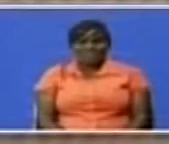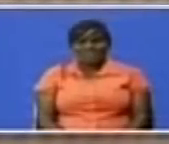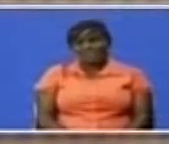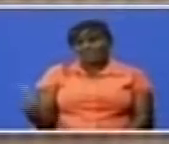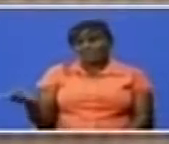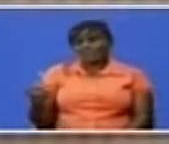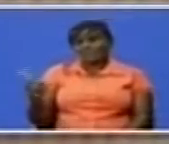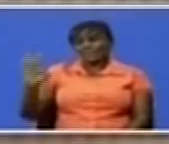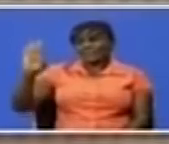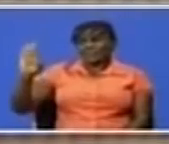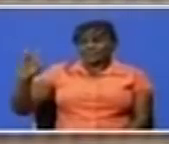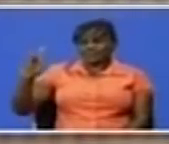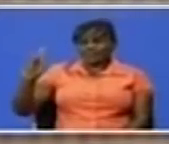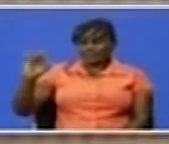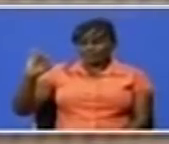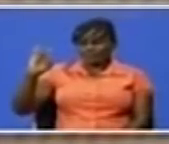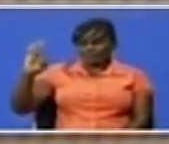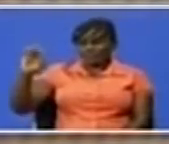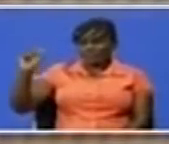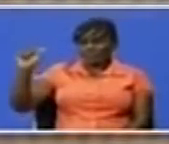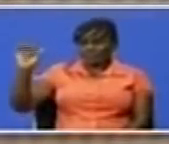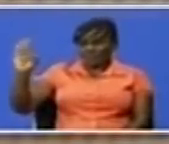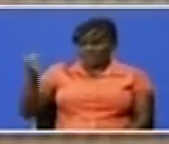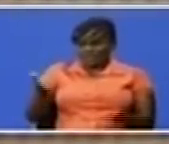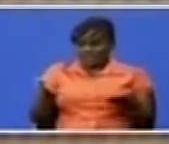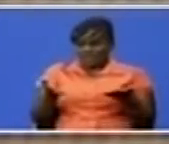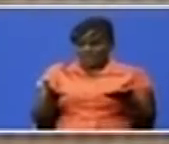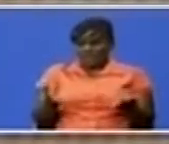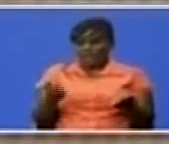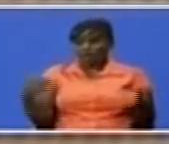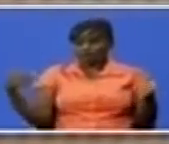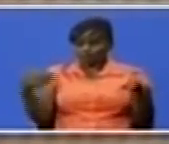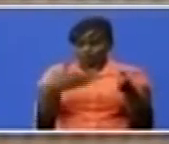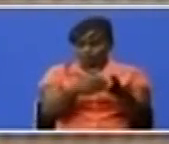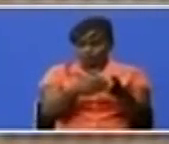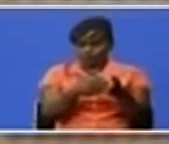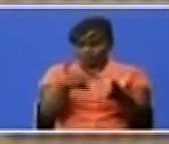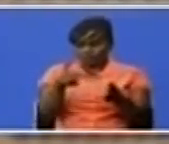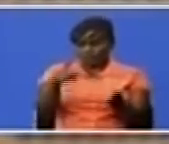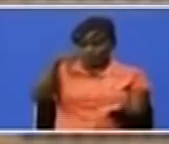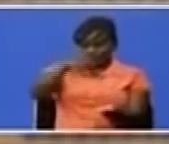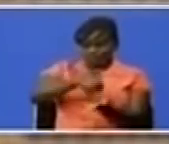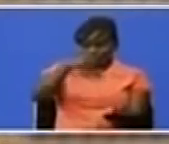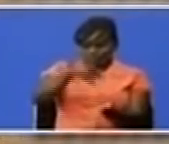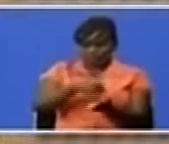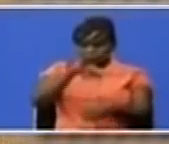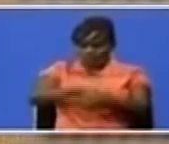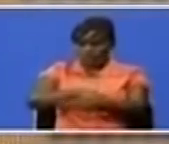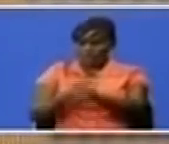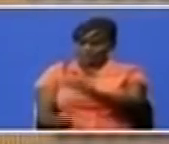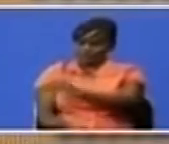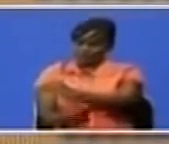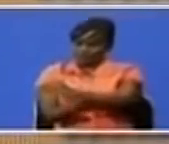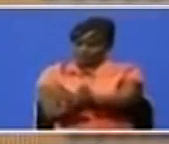Rais wa shirikisho la soka duniani FIFA Sepp Blatter, ambaye kwa sasa amepigwa marufuku, anadaiwa kujihusisha na visa vya kupokea hongo.